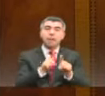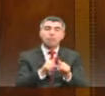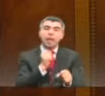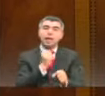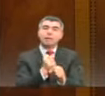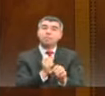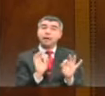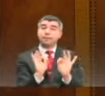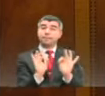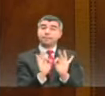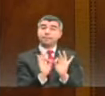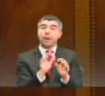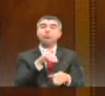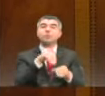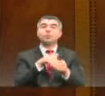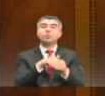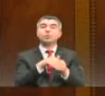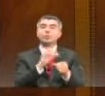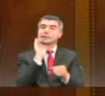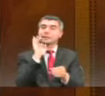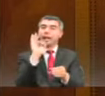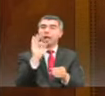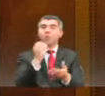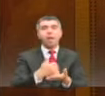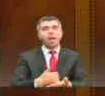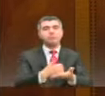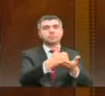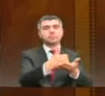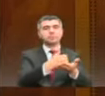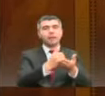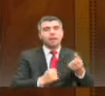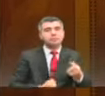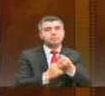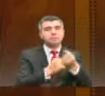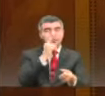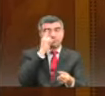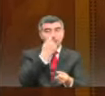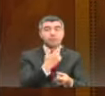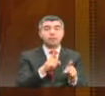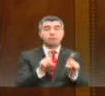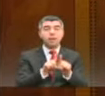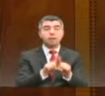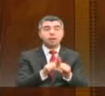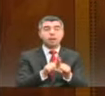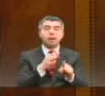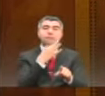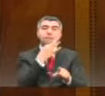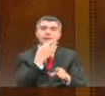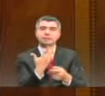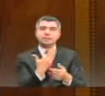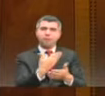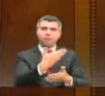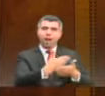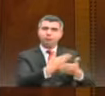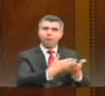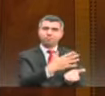الشغل، هذا الصندوق ديال فقدان الشغل، التعويض عن فقدان الشغل غادي نحاول ما أمكن نطوروه، نسهلوا المساطير ديال